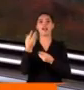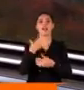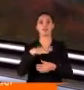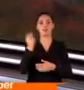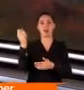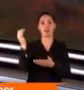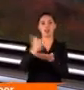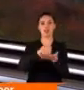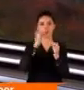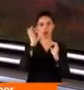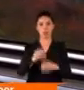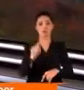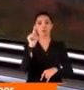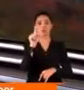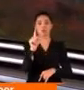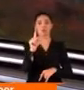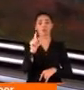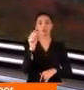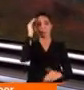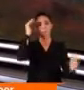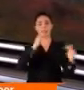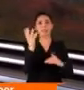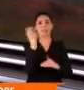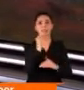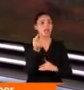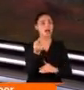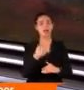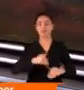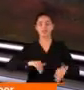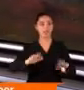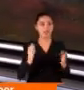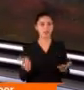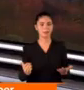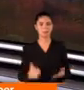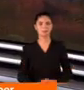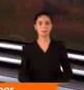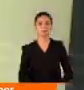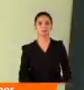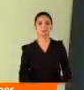kapora almaya başladı. Üstelik bu oyuna gelenlerin sayısı hiç de az değil.